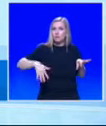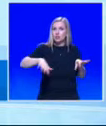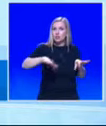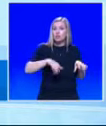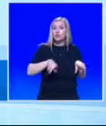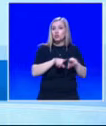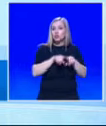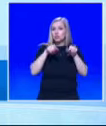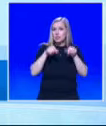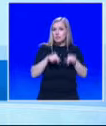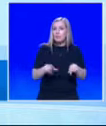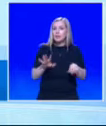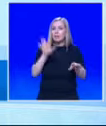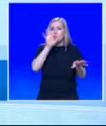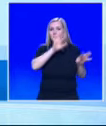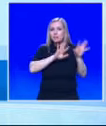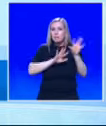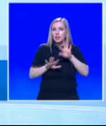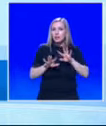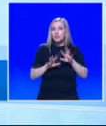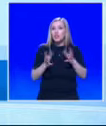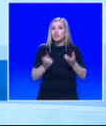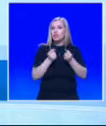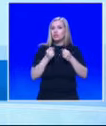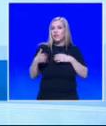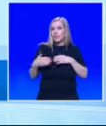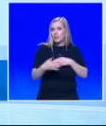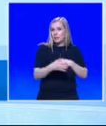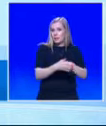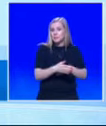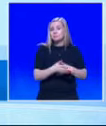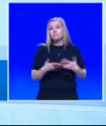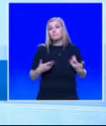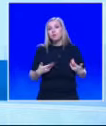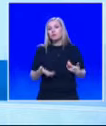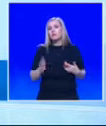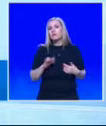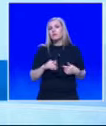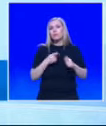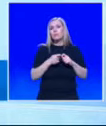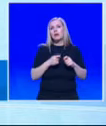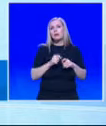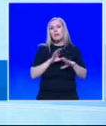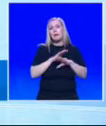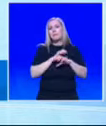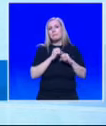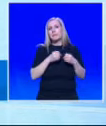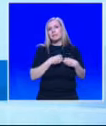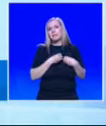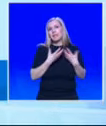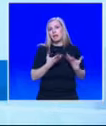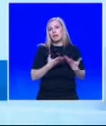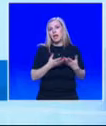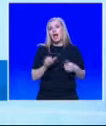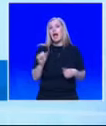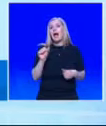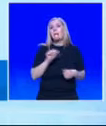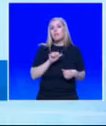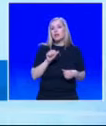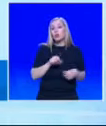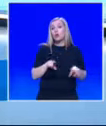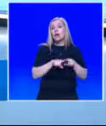вода, пак ще се лови риба в нея. Освен всичко останало го правят ужасно бездарно, аматьорски.